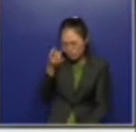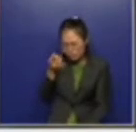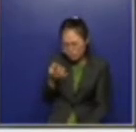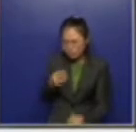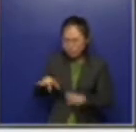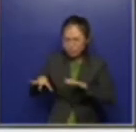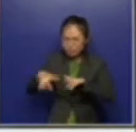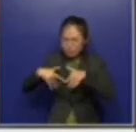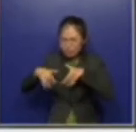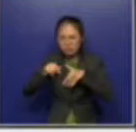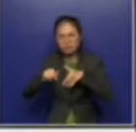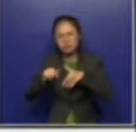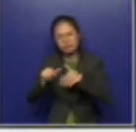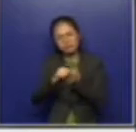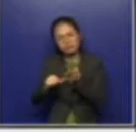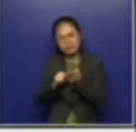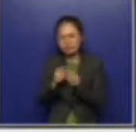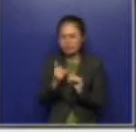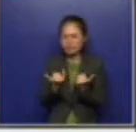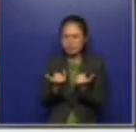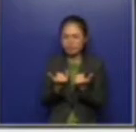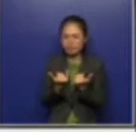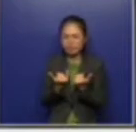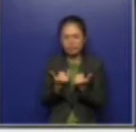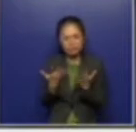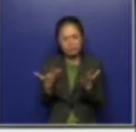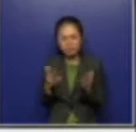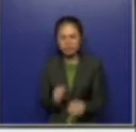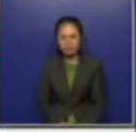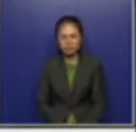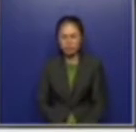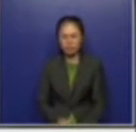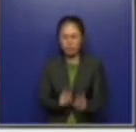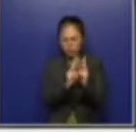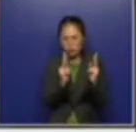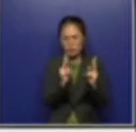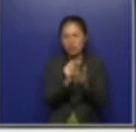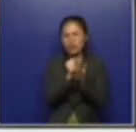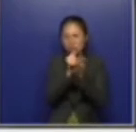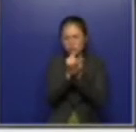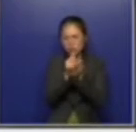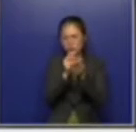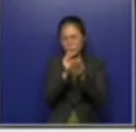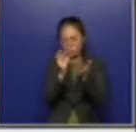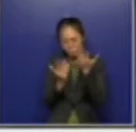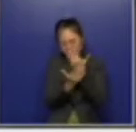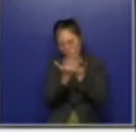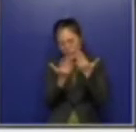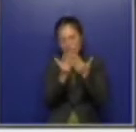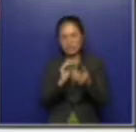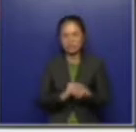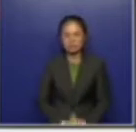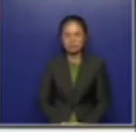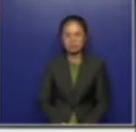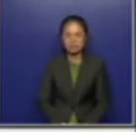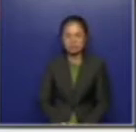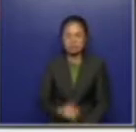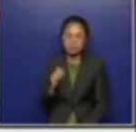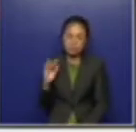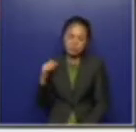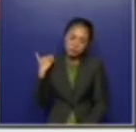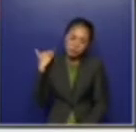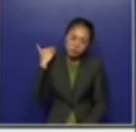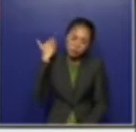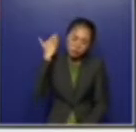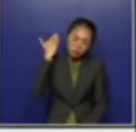นอันนี้เป็นสิ่งที่คณะกรรมการชุดนี้ต้องพิจารณาครับประเด็นต่อมาที่ผมอยากจะบอกท่านประธานครับ